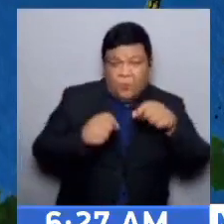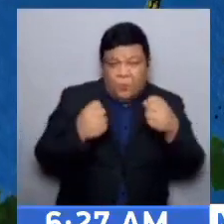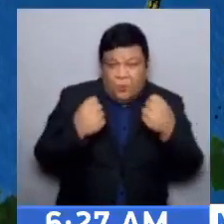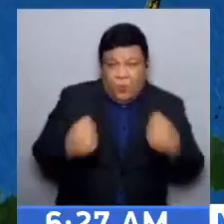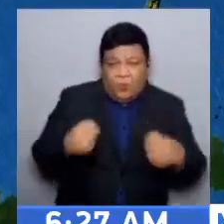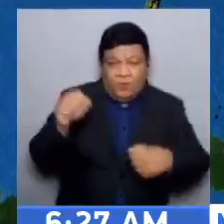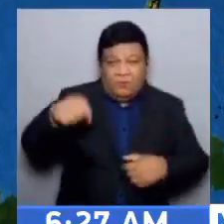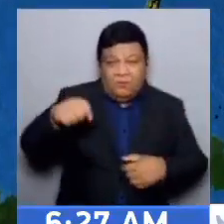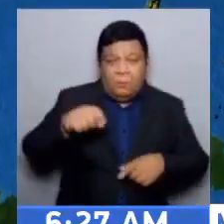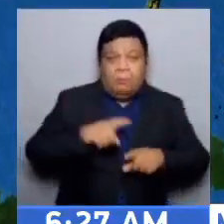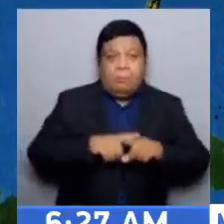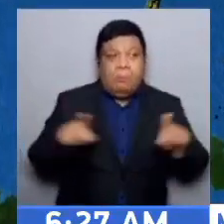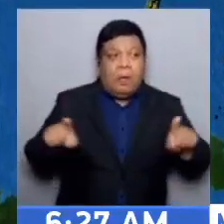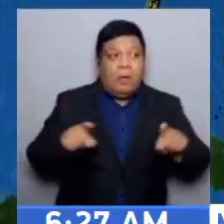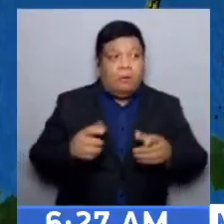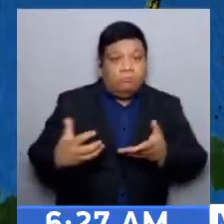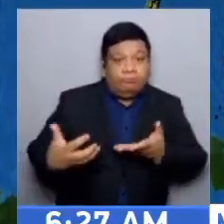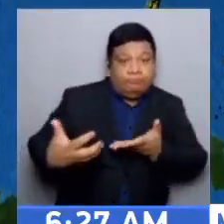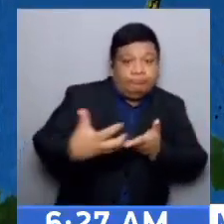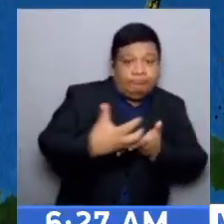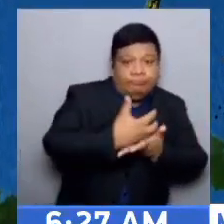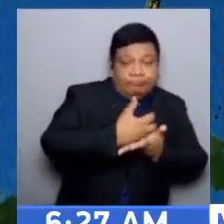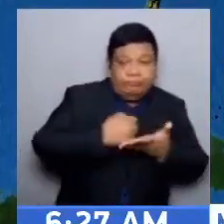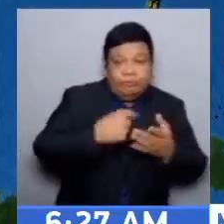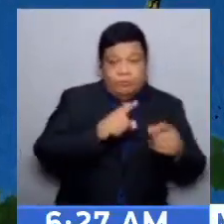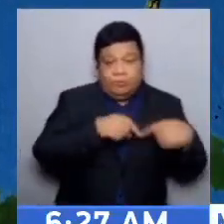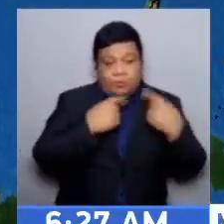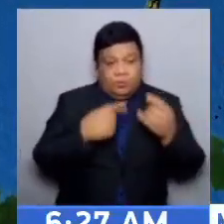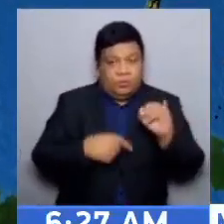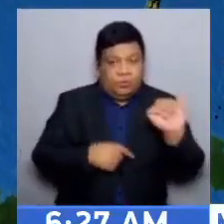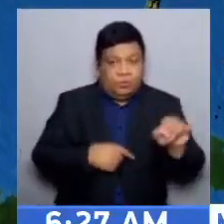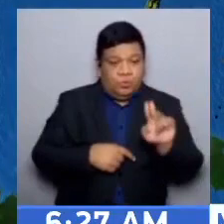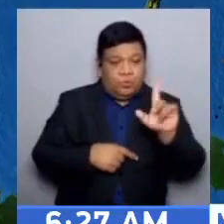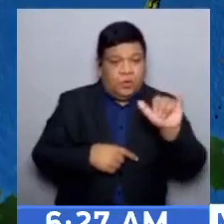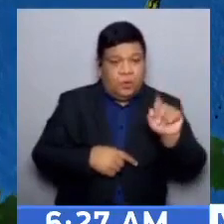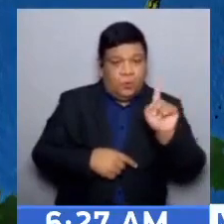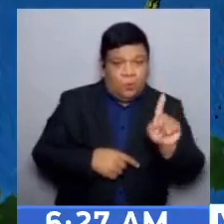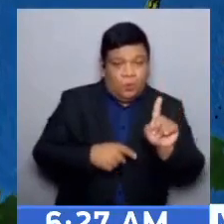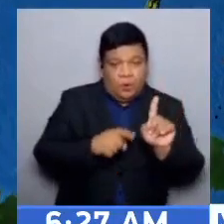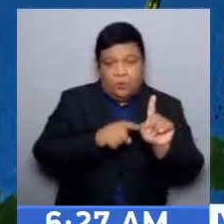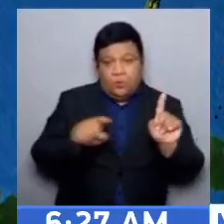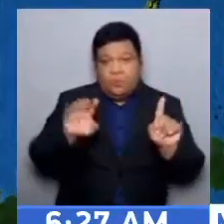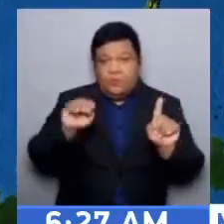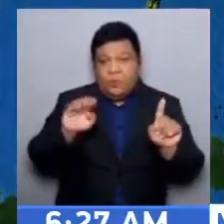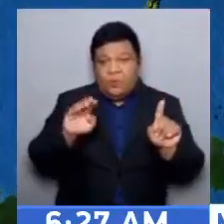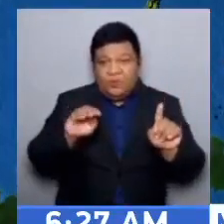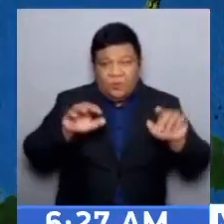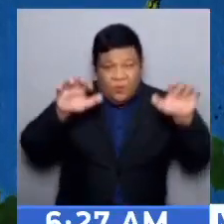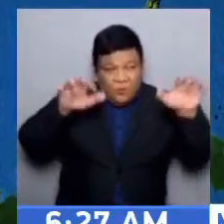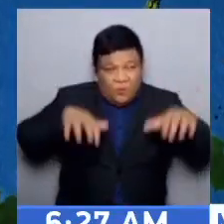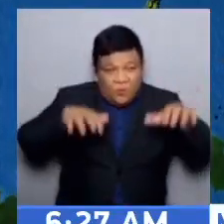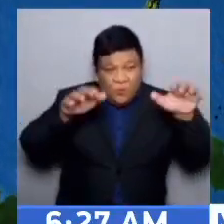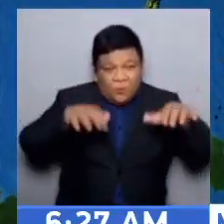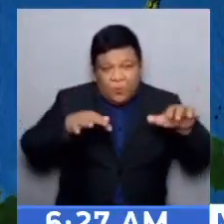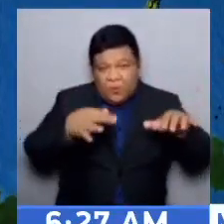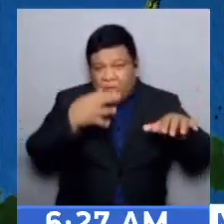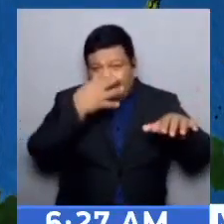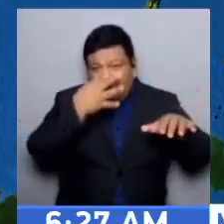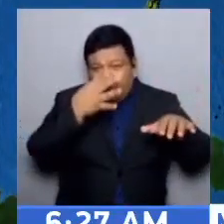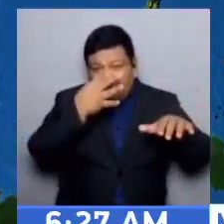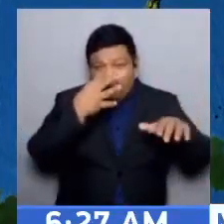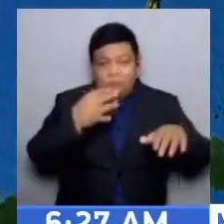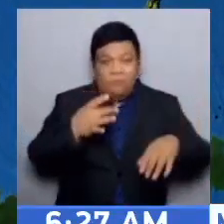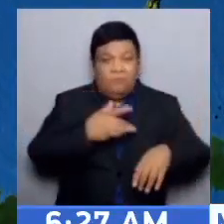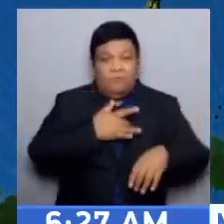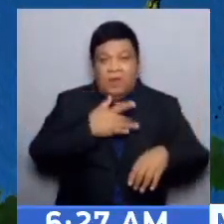hindi isang araw ito kundi mula July 1 hanggang July 14. Halos buong Ilocos Region, Central Luzon, kasama